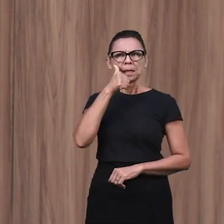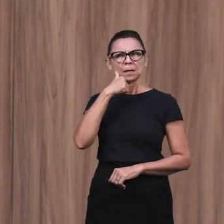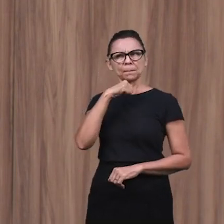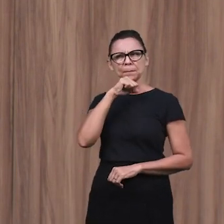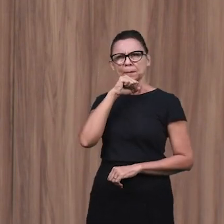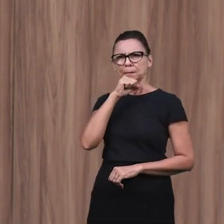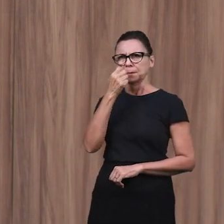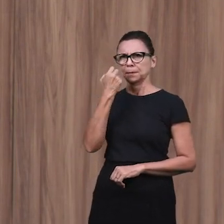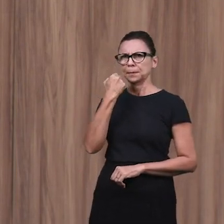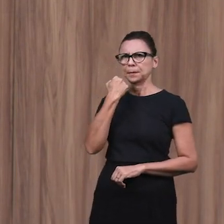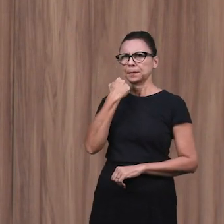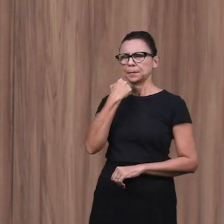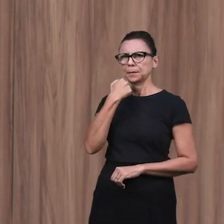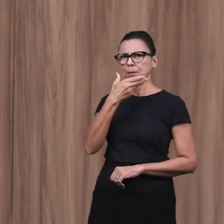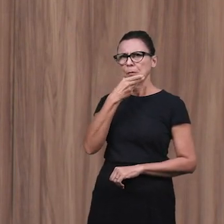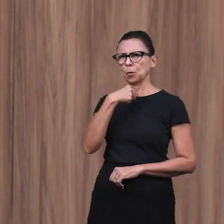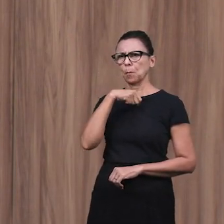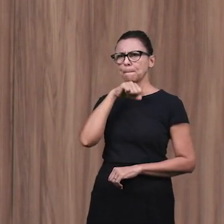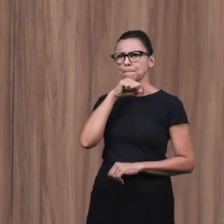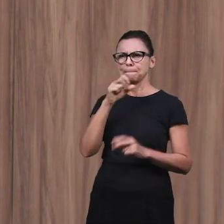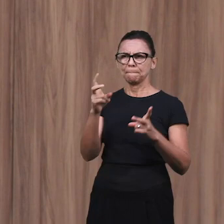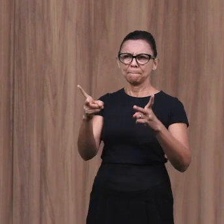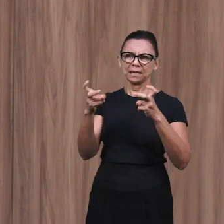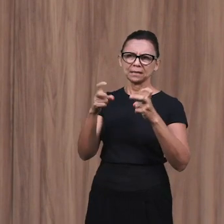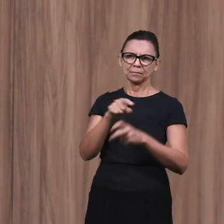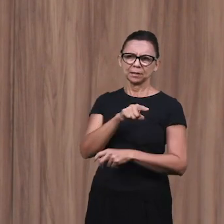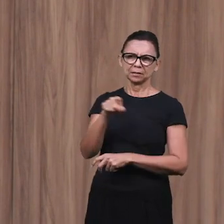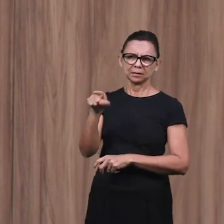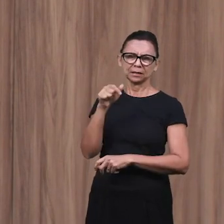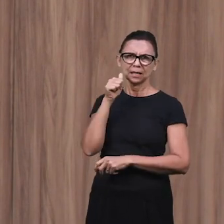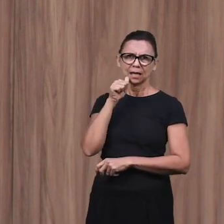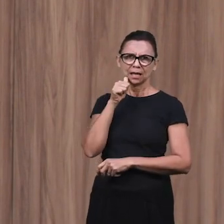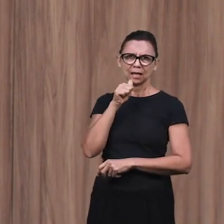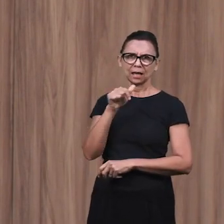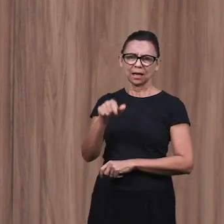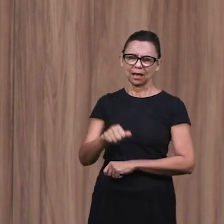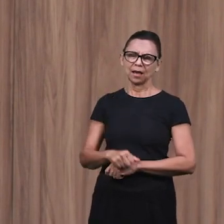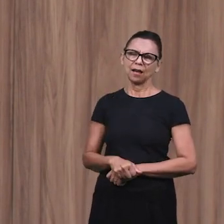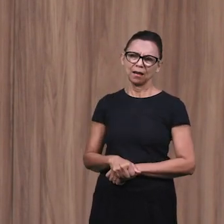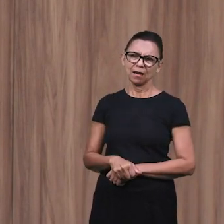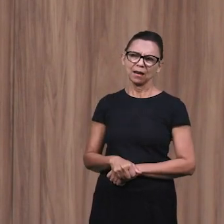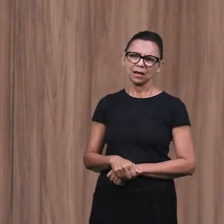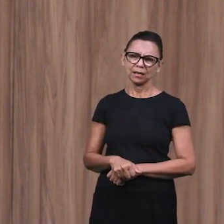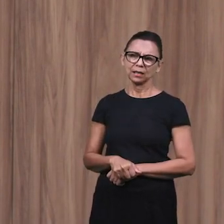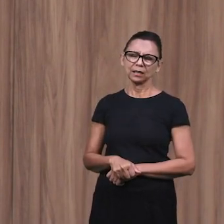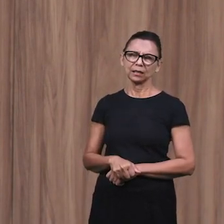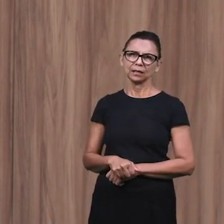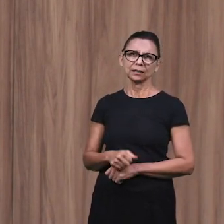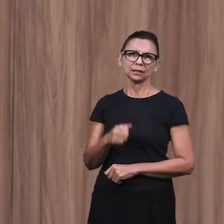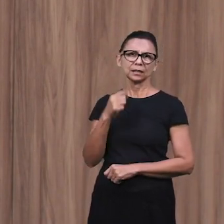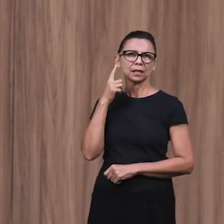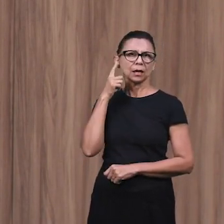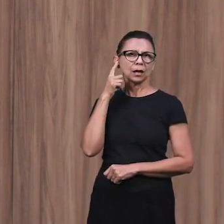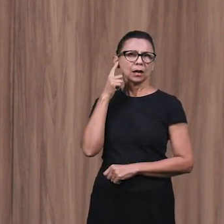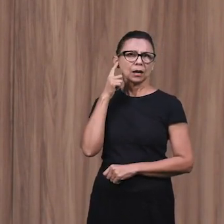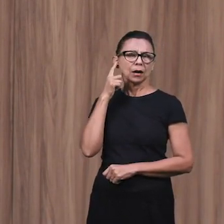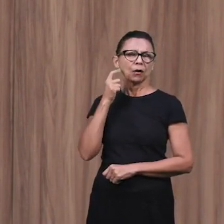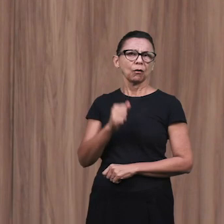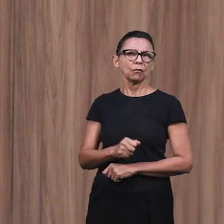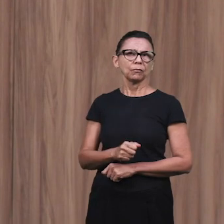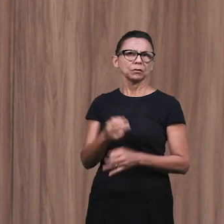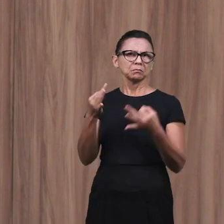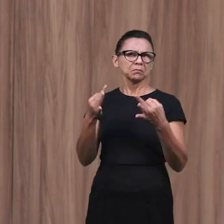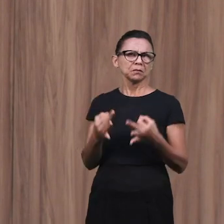Leurs parents sont aperçus depuis le début du travail que Béatrice révèle la possibilité d'avoir une oreille